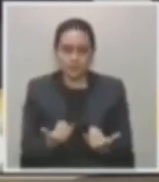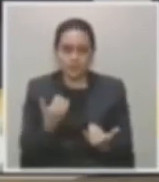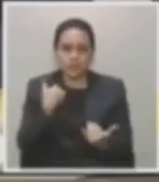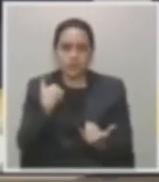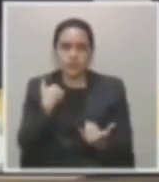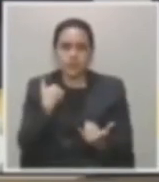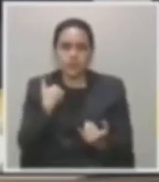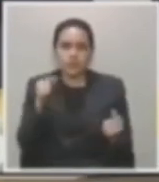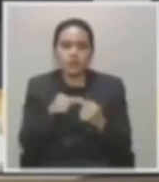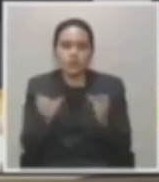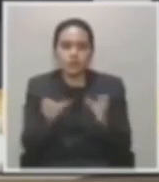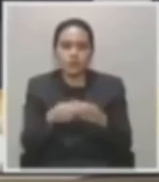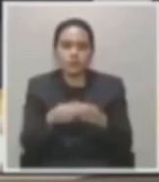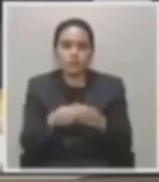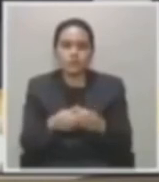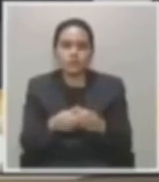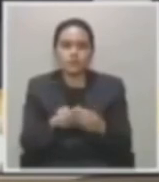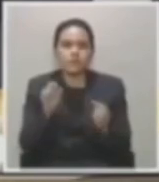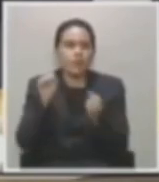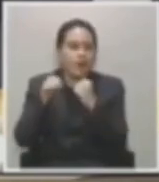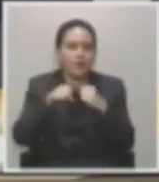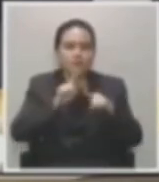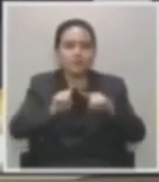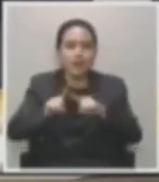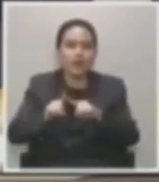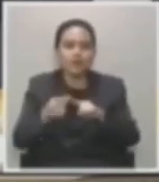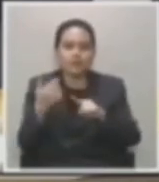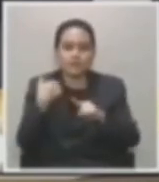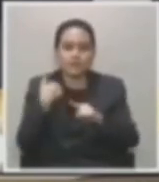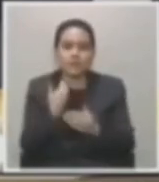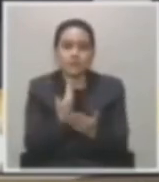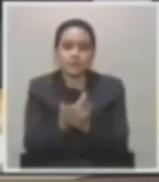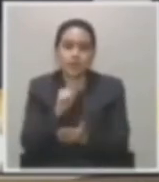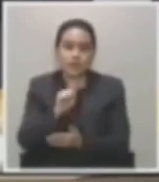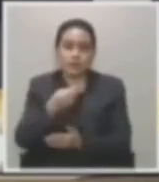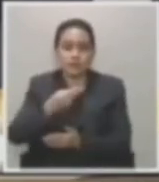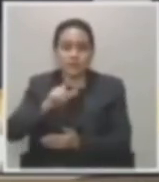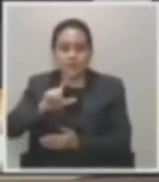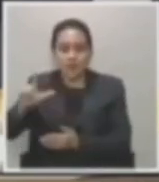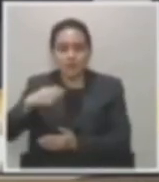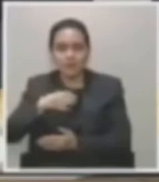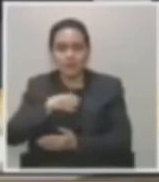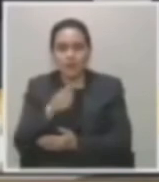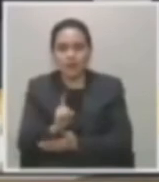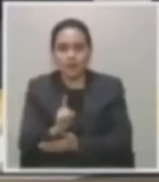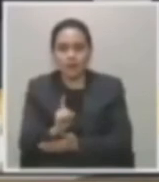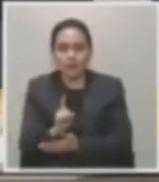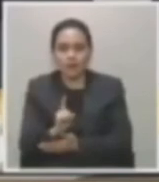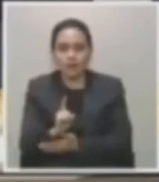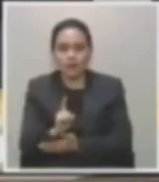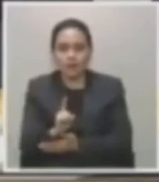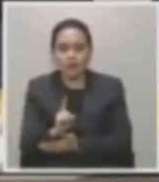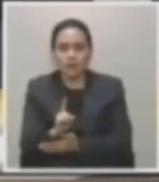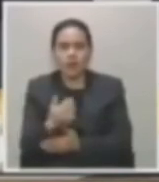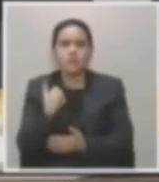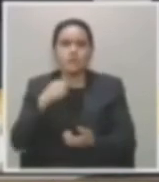พันธ์สมาคมต่างๆของกลุ่มชาวไร่อ้อยว่าใน 10,000 ล้านบาทตรงนั้นอยากที่จะให้นะครับรับฟังปั